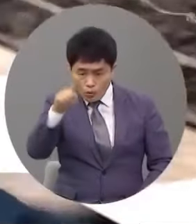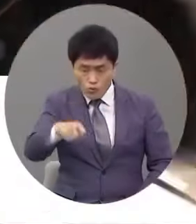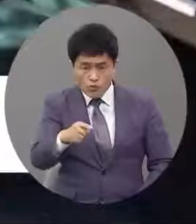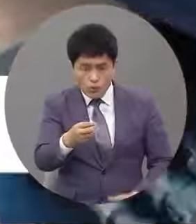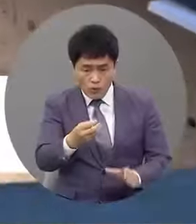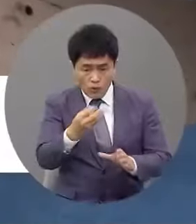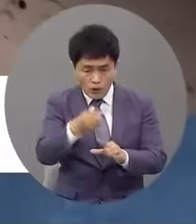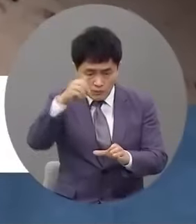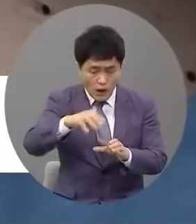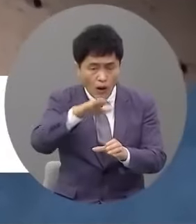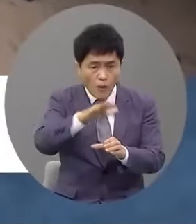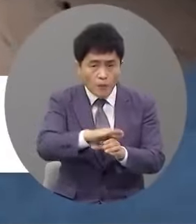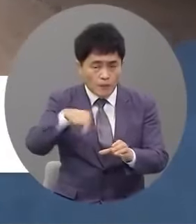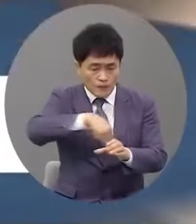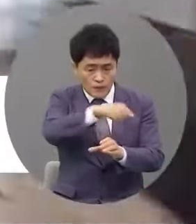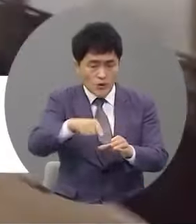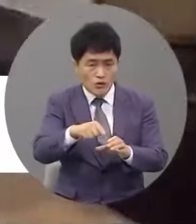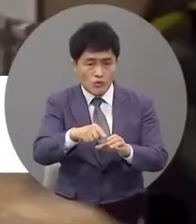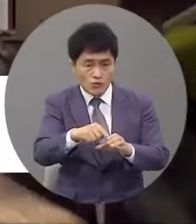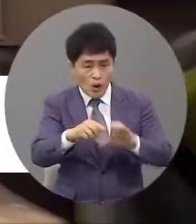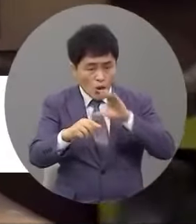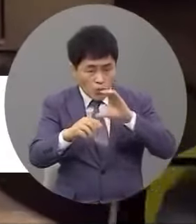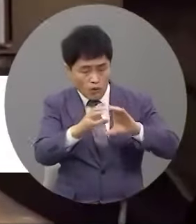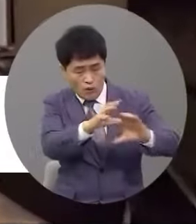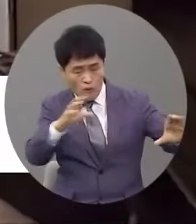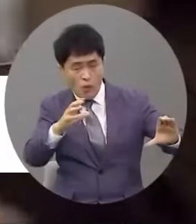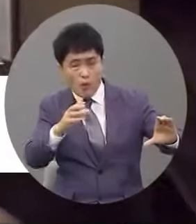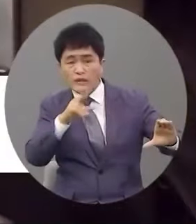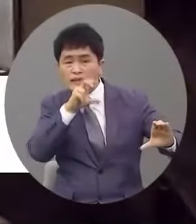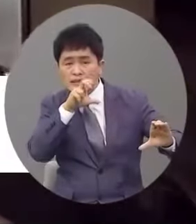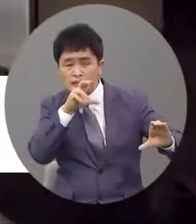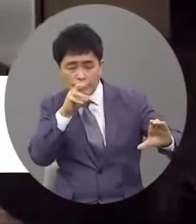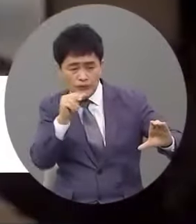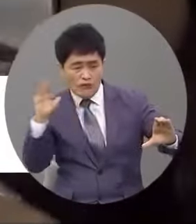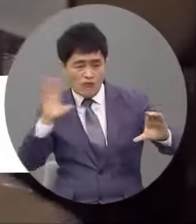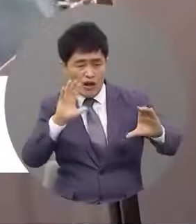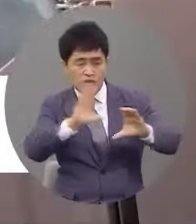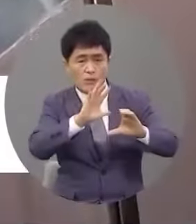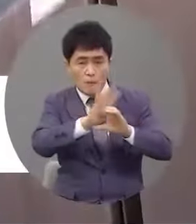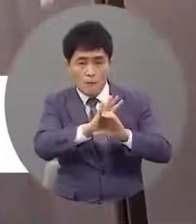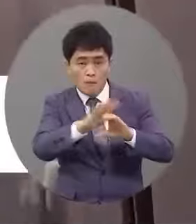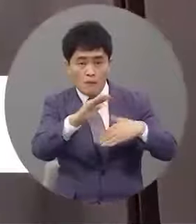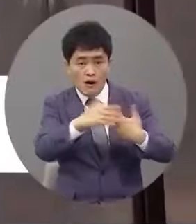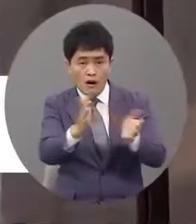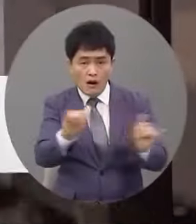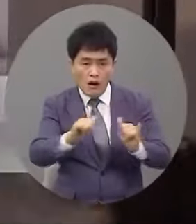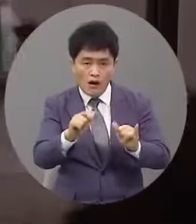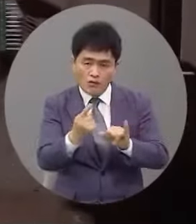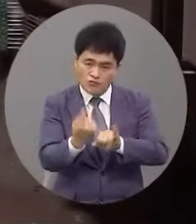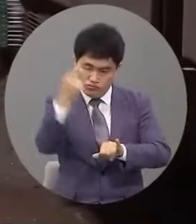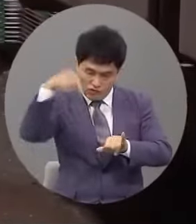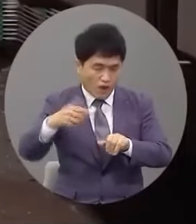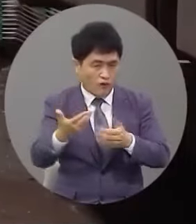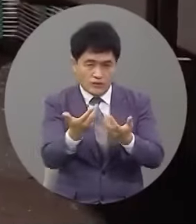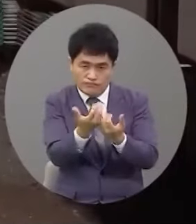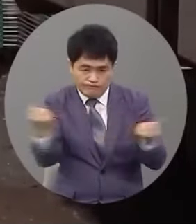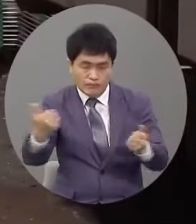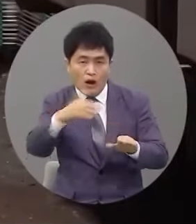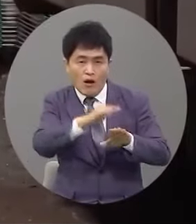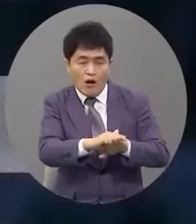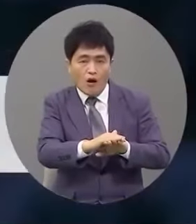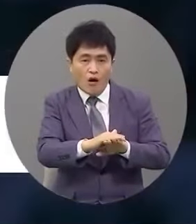묻히면 이후 터널 전체가 콘크리트로 메워져 방패장은 완벽히 지상과 분리됩니다. 수만